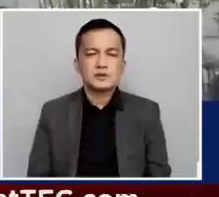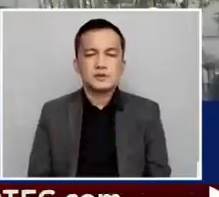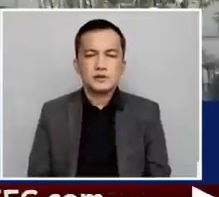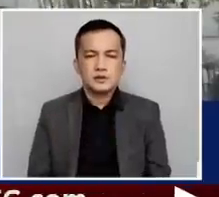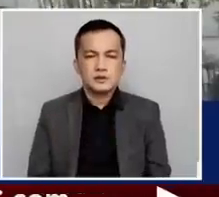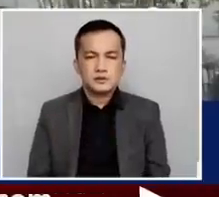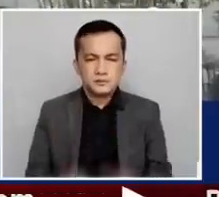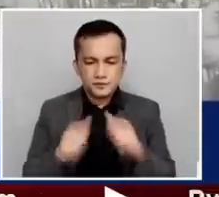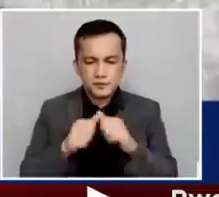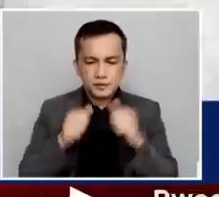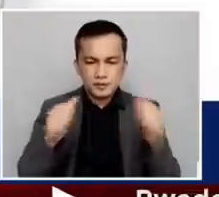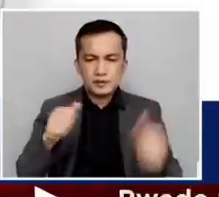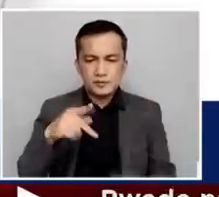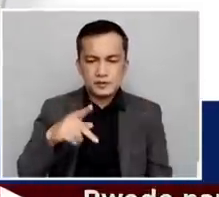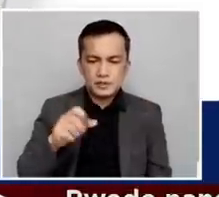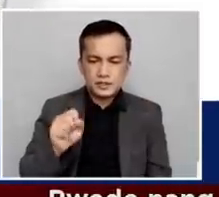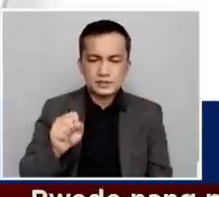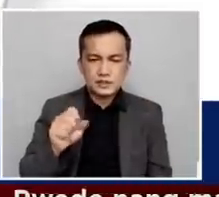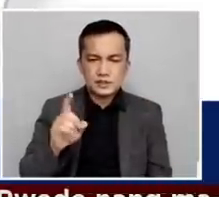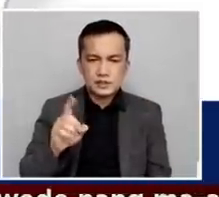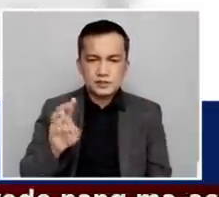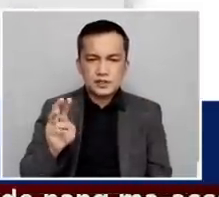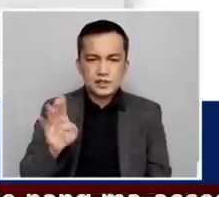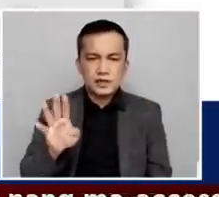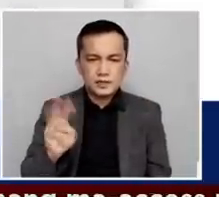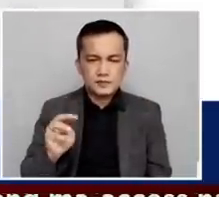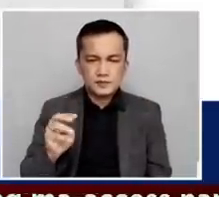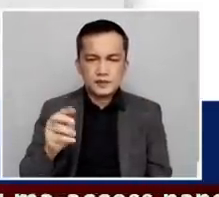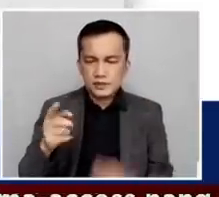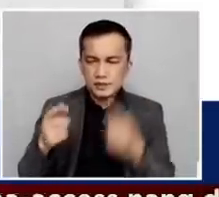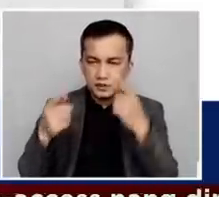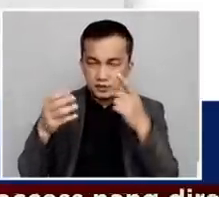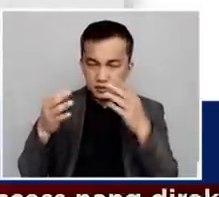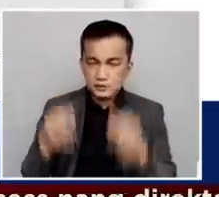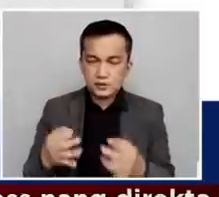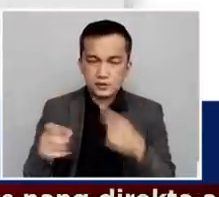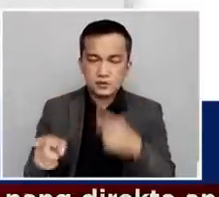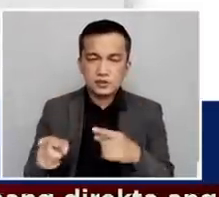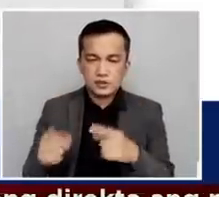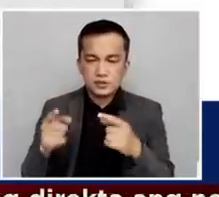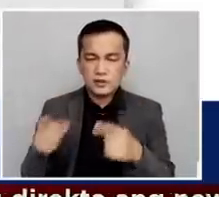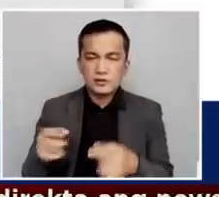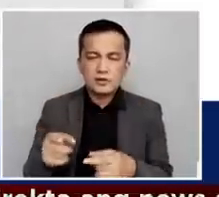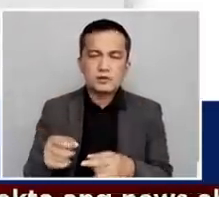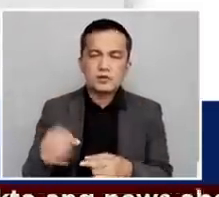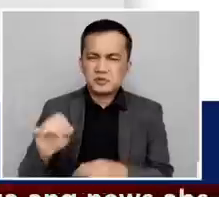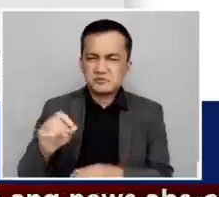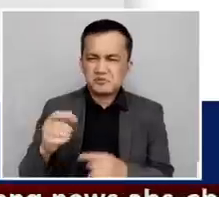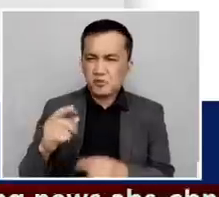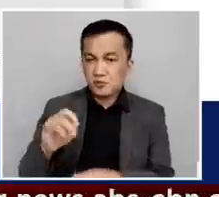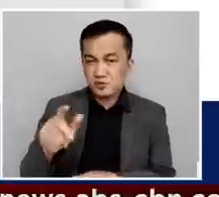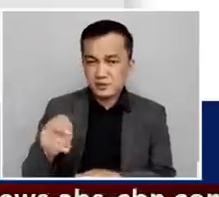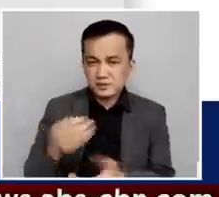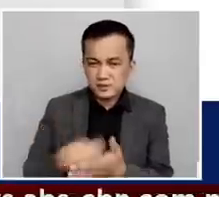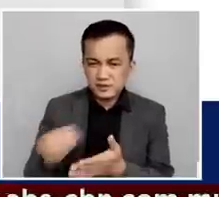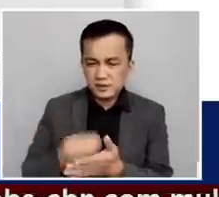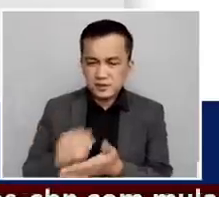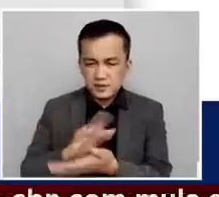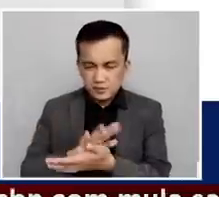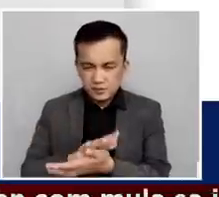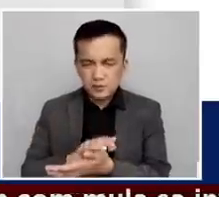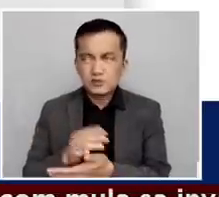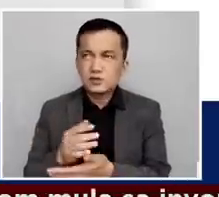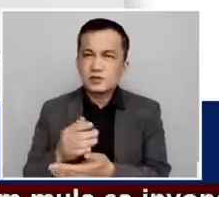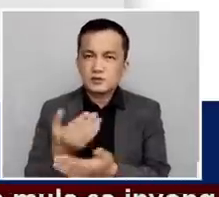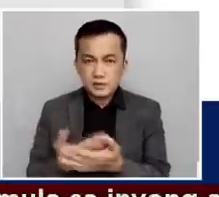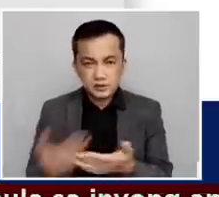ng PSDBM, nirerespeto nila ang desisyon ng Ombudsman sa mga biniling pandemic supplies noong 2020 at